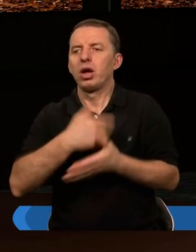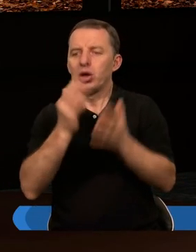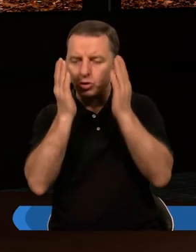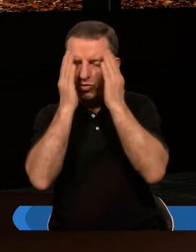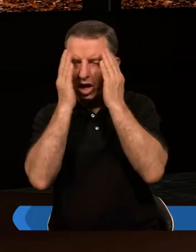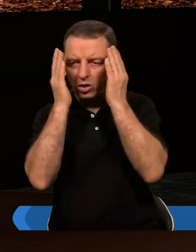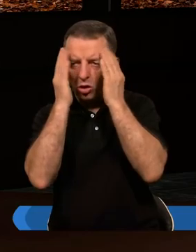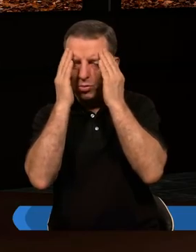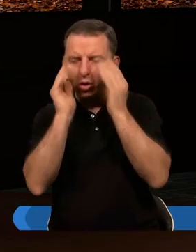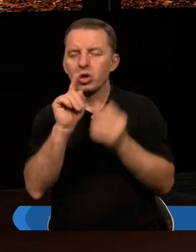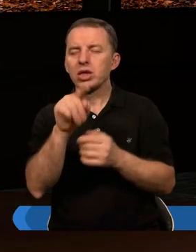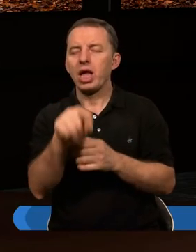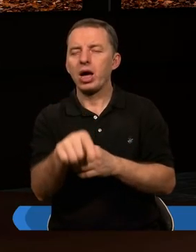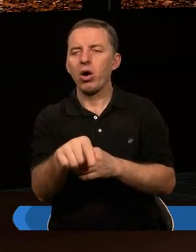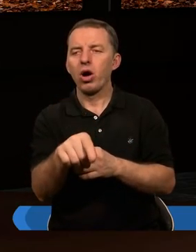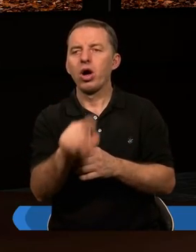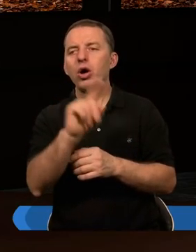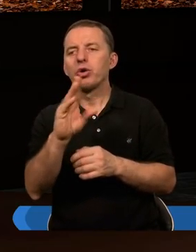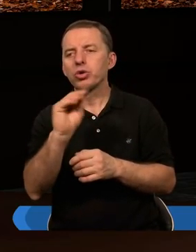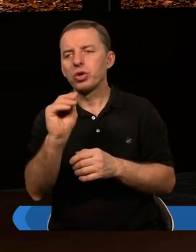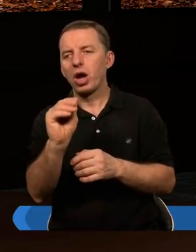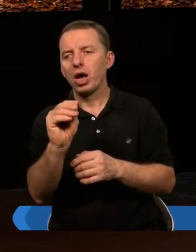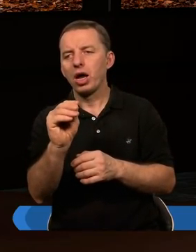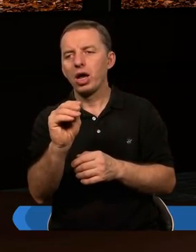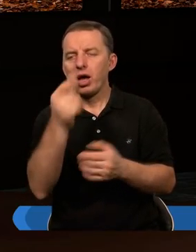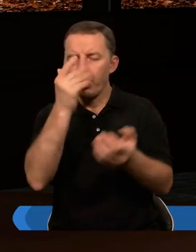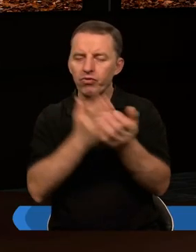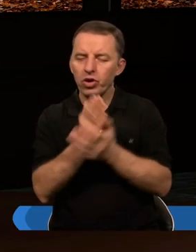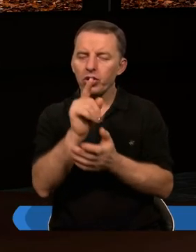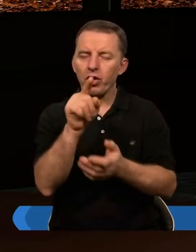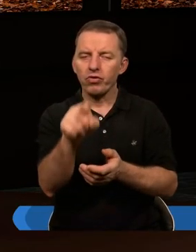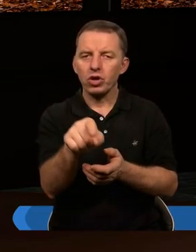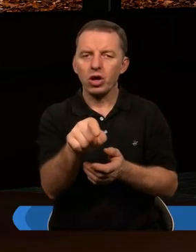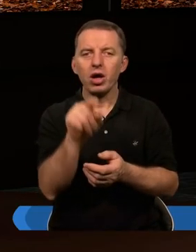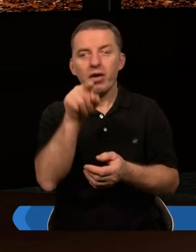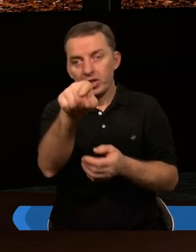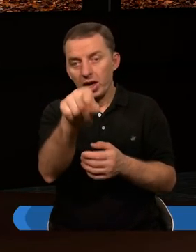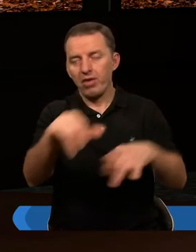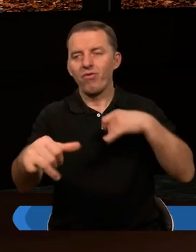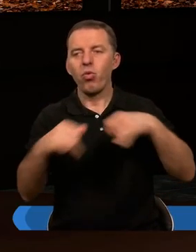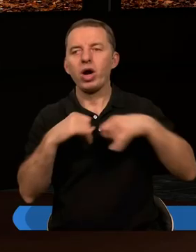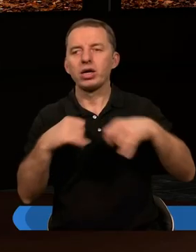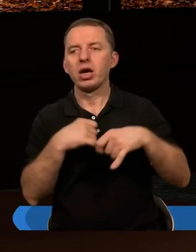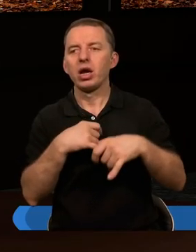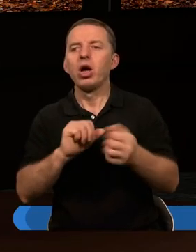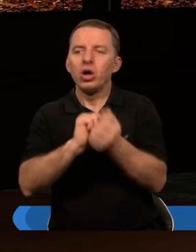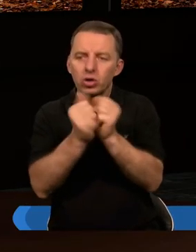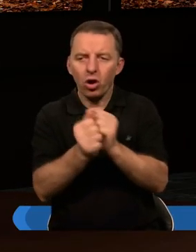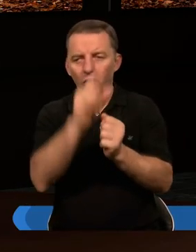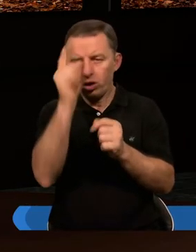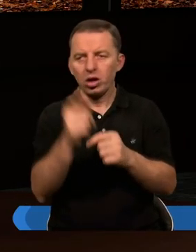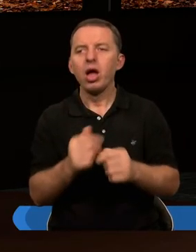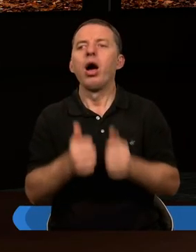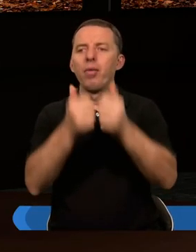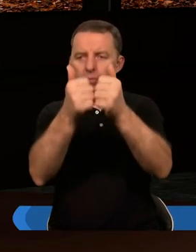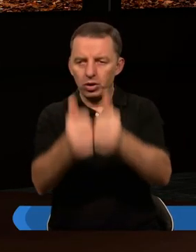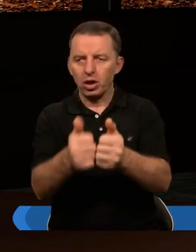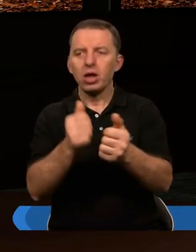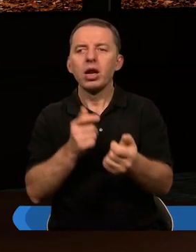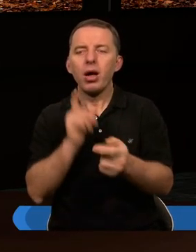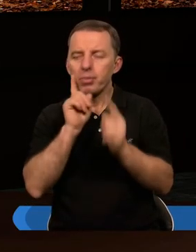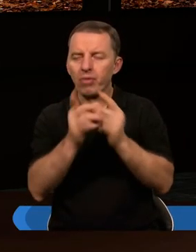świadomość tego, że wierzę w to, że tam w tej władzy są ludzie postawieni